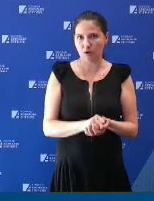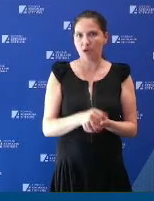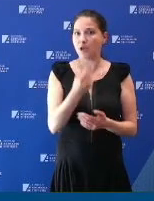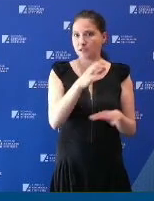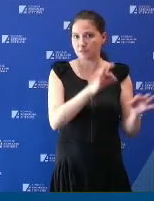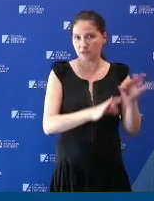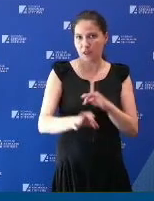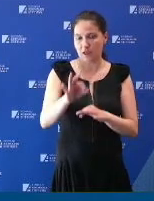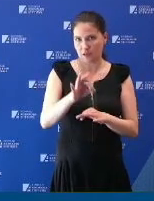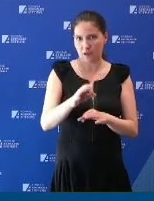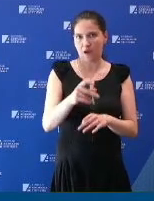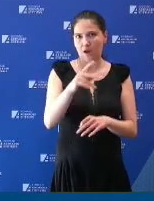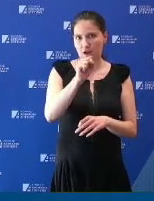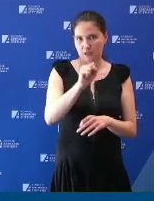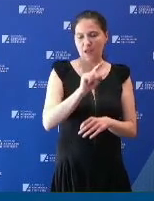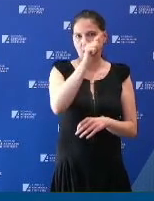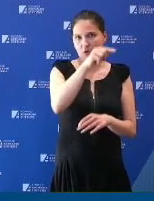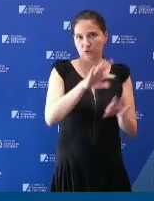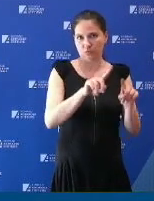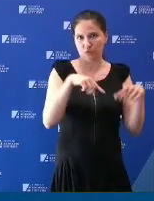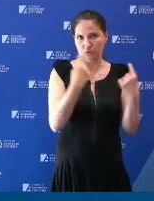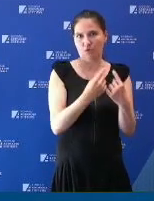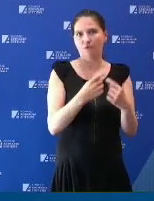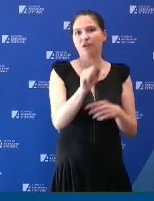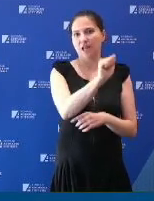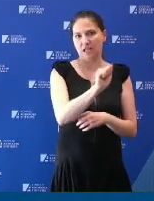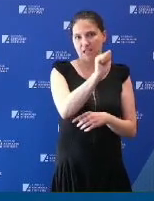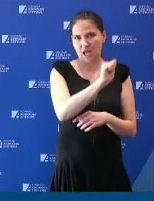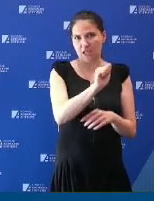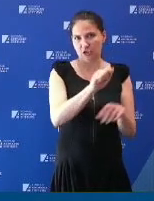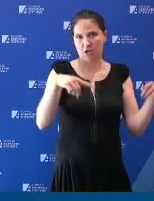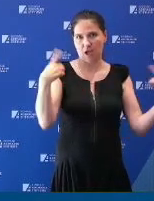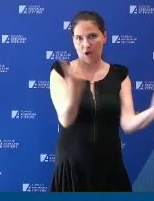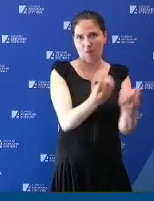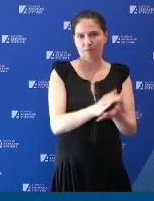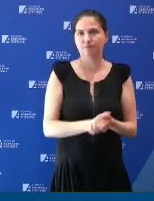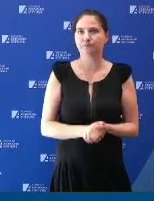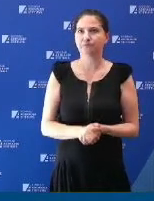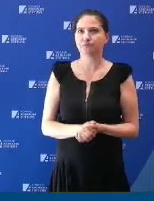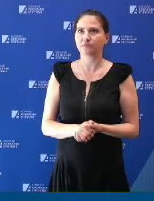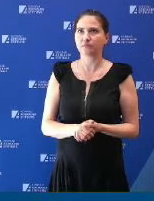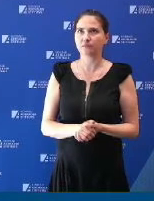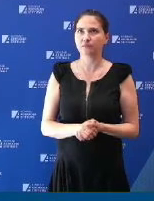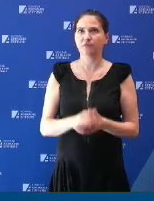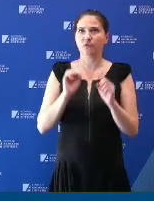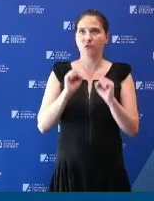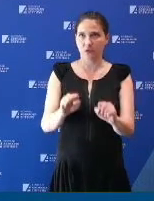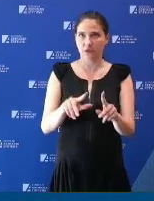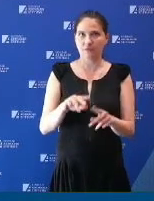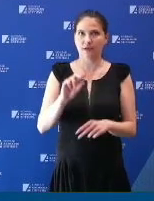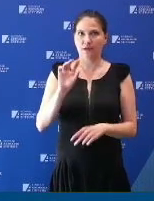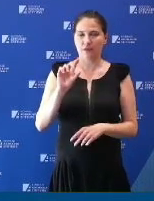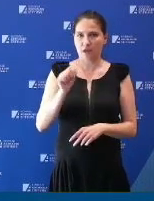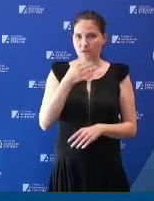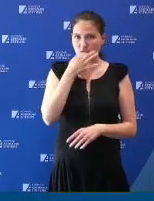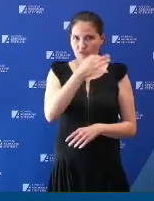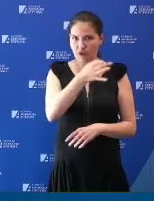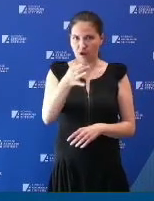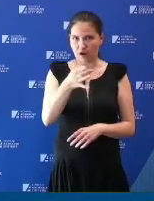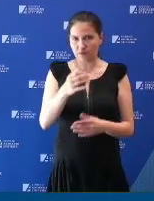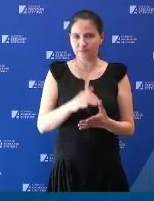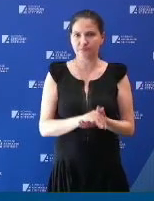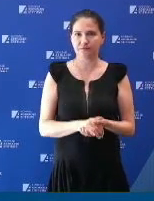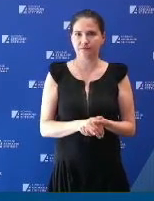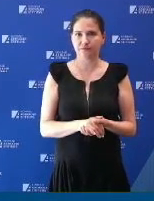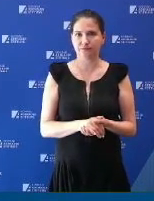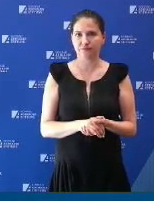den asiatischen Raum. Herzlich willkommen erstmal. Und ich würde sagen, dann starten wir direkt mal mit der ersten Frage. Da können wir einfach in unser Fragentool